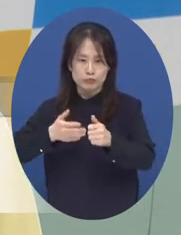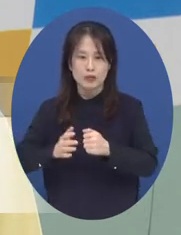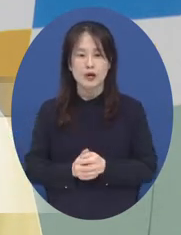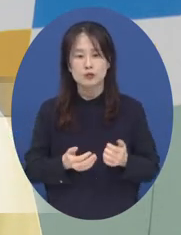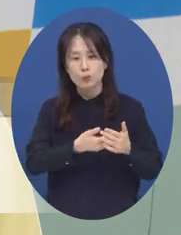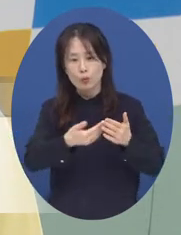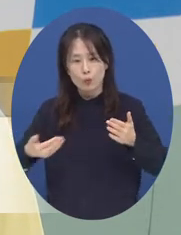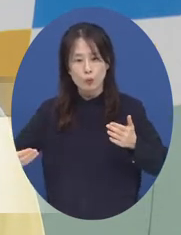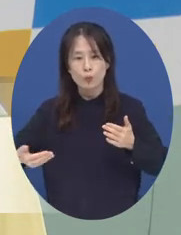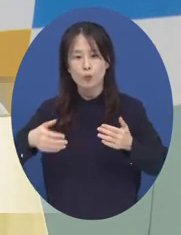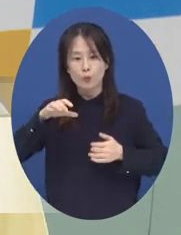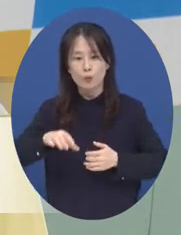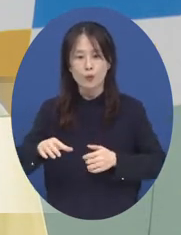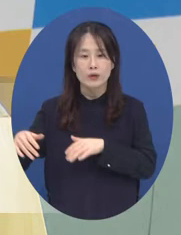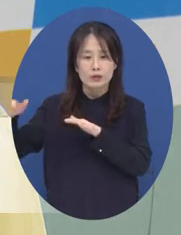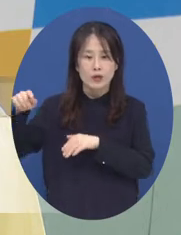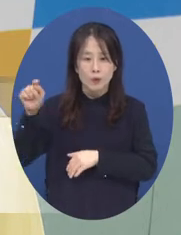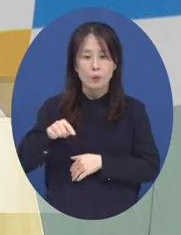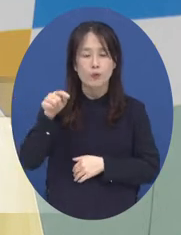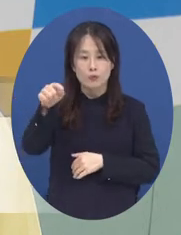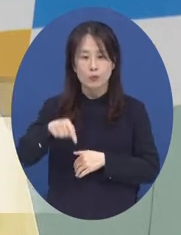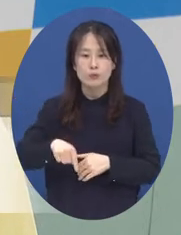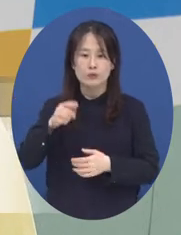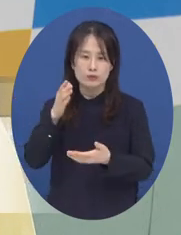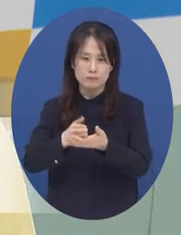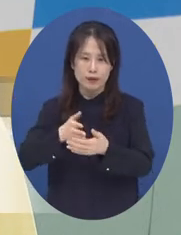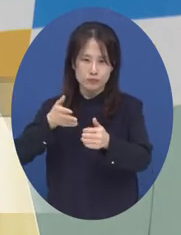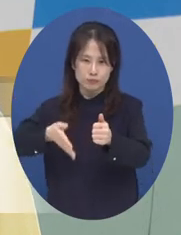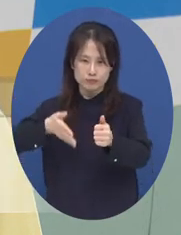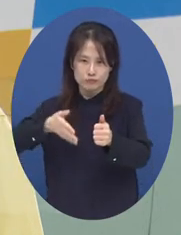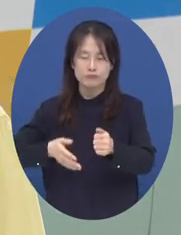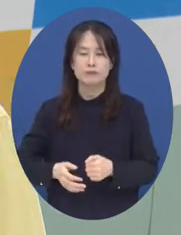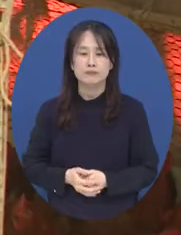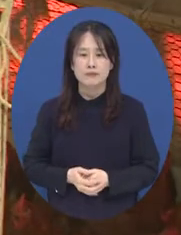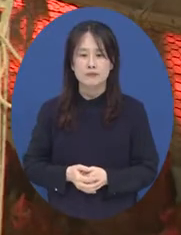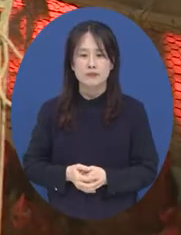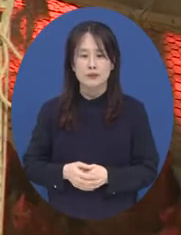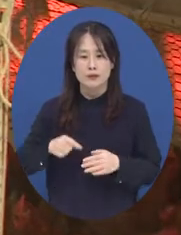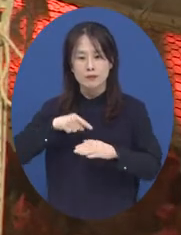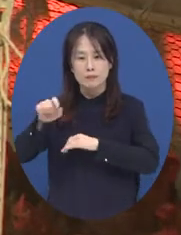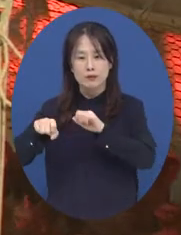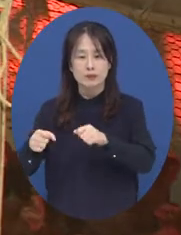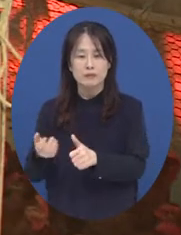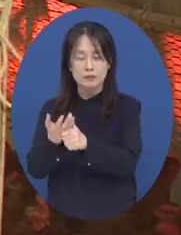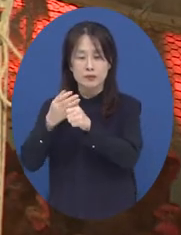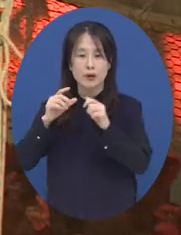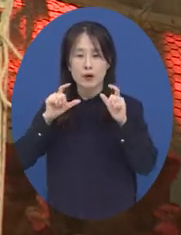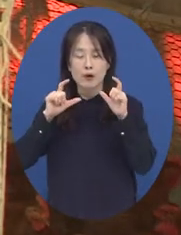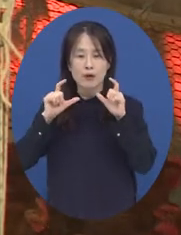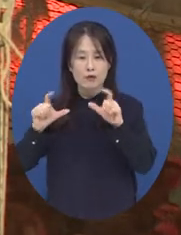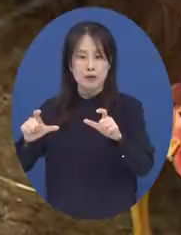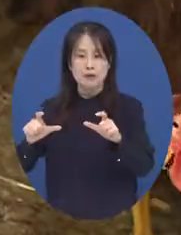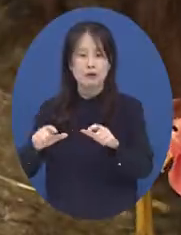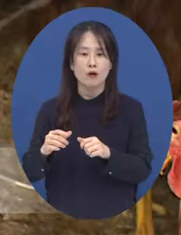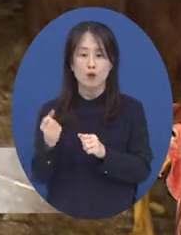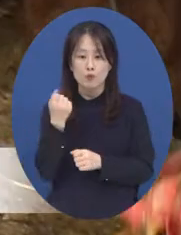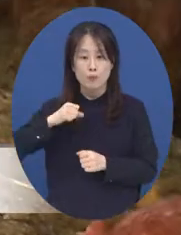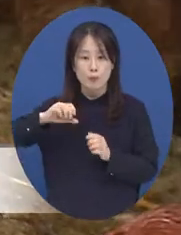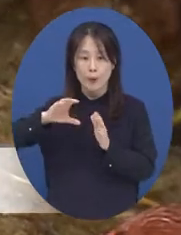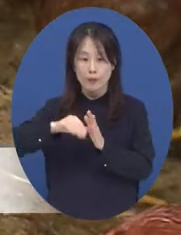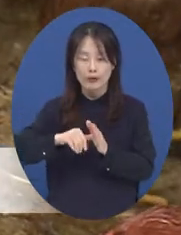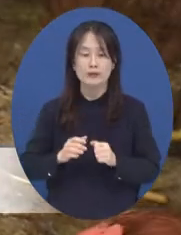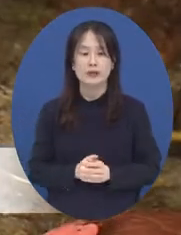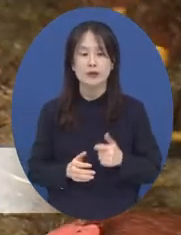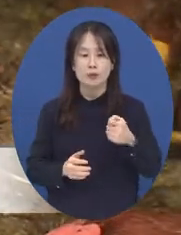수진아 참변 등 서 쎄 도래지 출입을 자제해 주시길 당부드립니다 팡 446 음식 명령을 위반할 경우